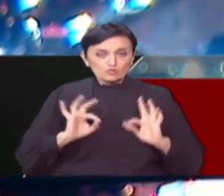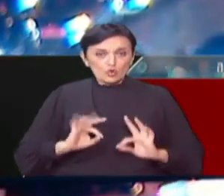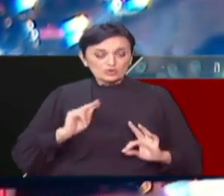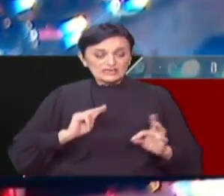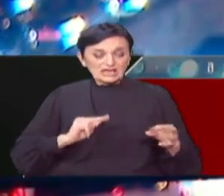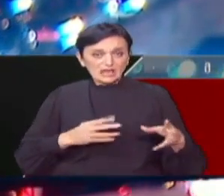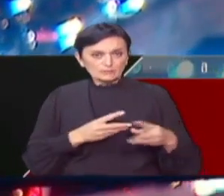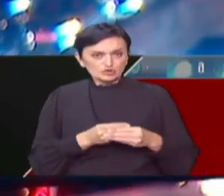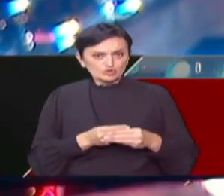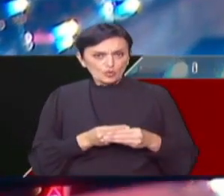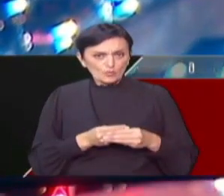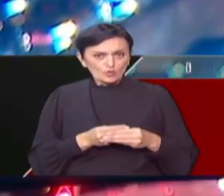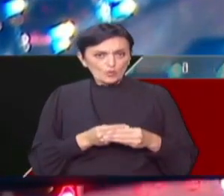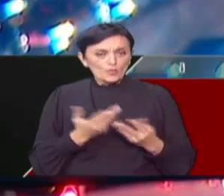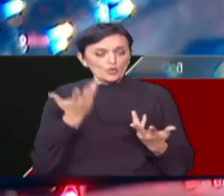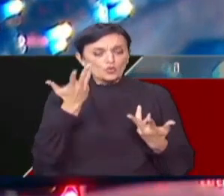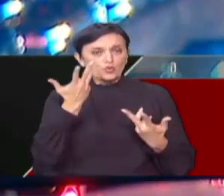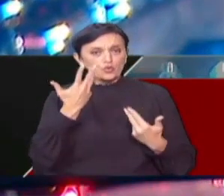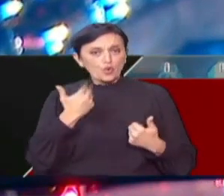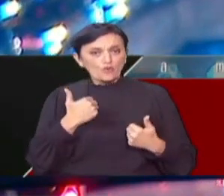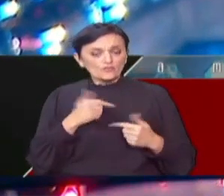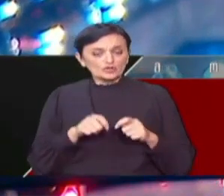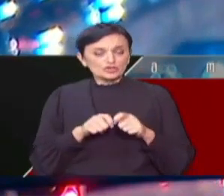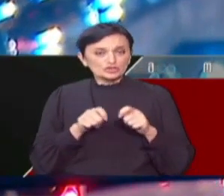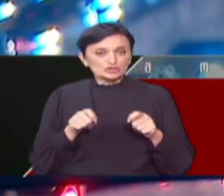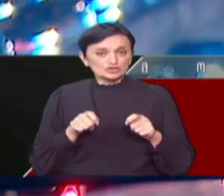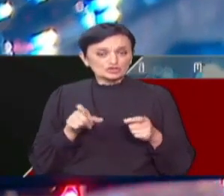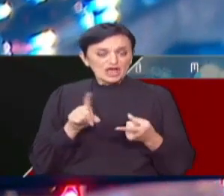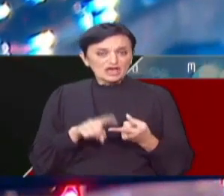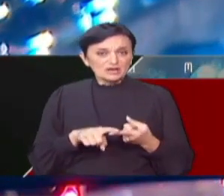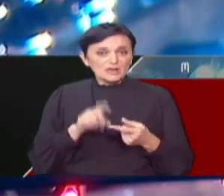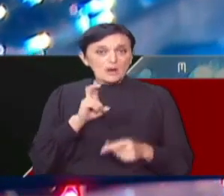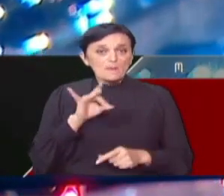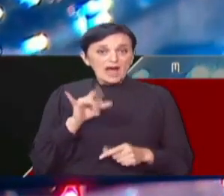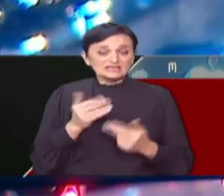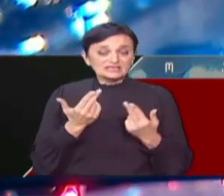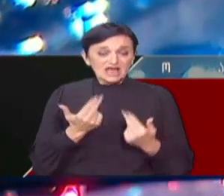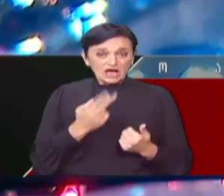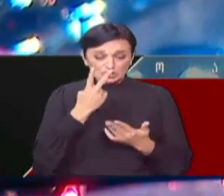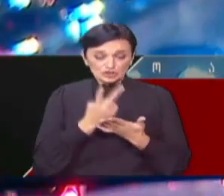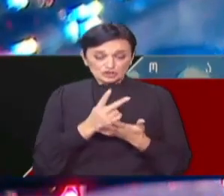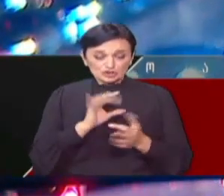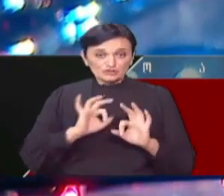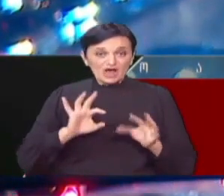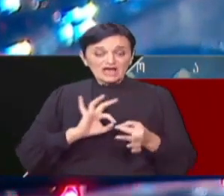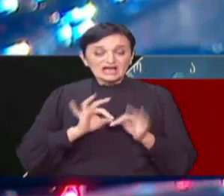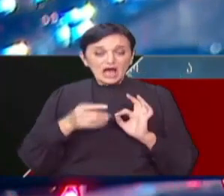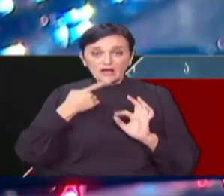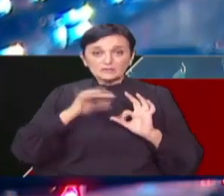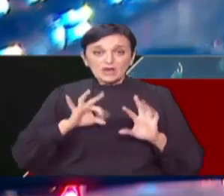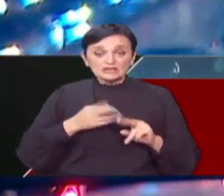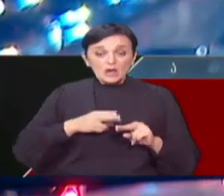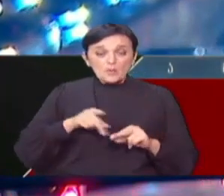prokuraturastan tanamshomloba komfortis shekmnas ukavshirebs Beka Basilaias aghiarebit chvenebebs da ganmartavs rom manamde